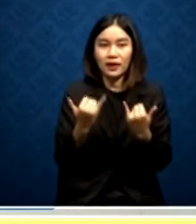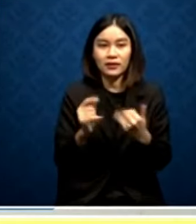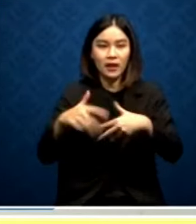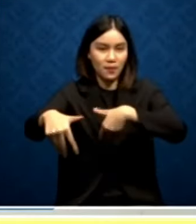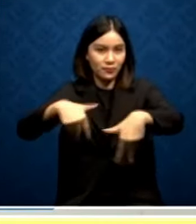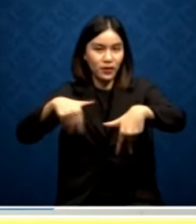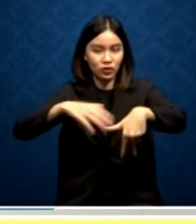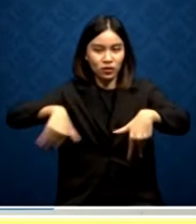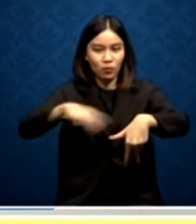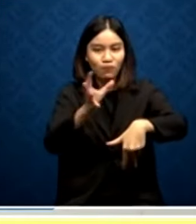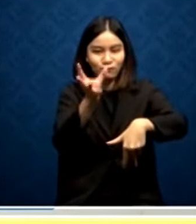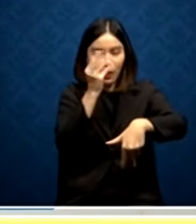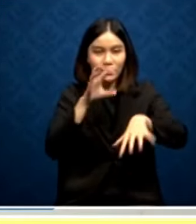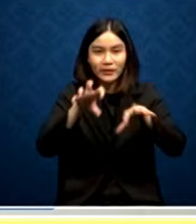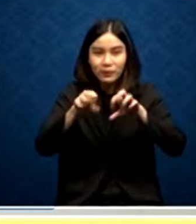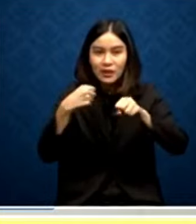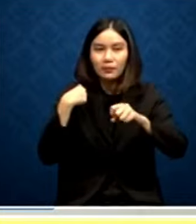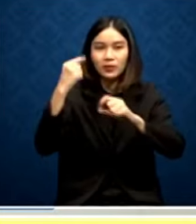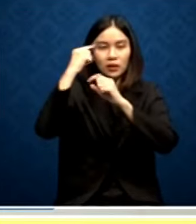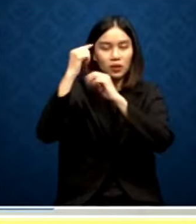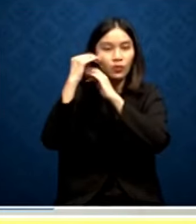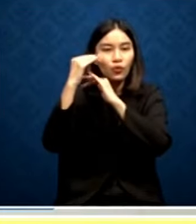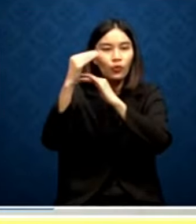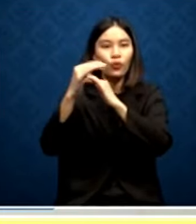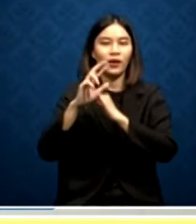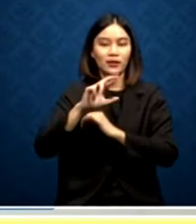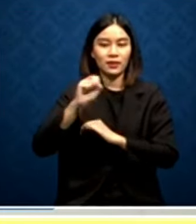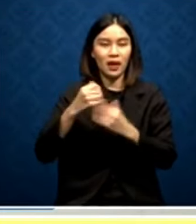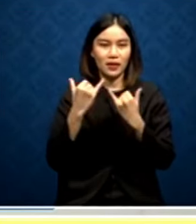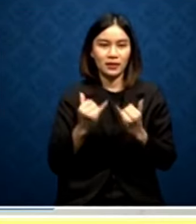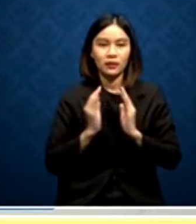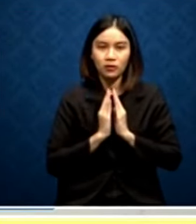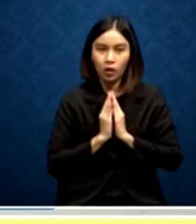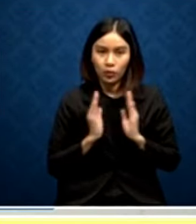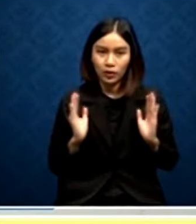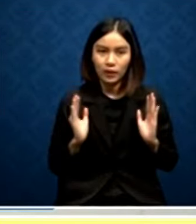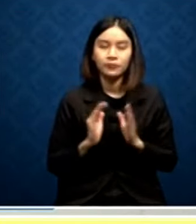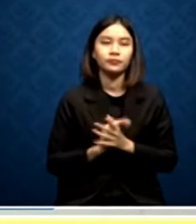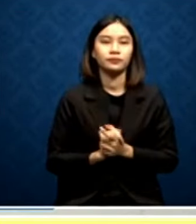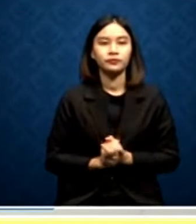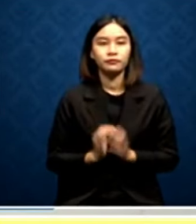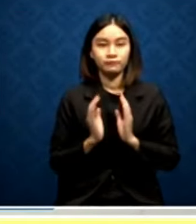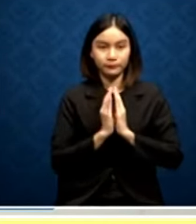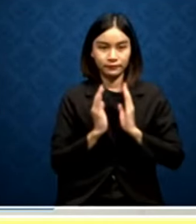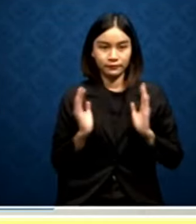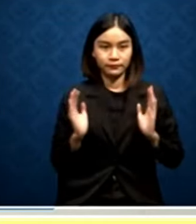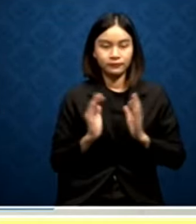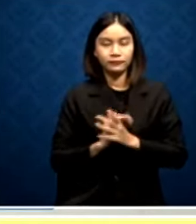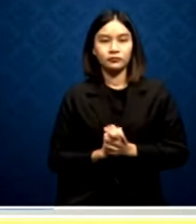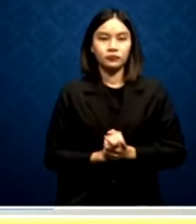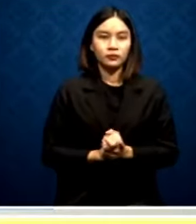มองอยู่ทั่วประเทศและคาดหวังจากสภาของเราครับขอกราบขอบคุณครับท่านประธานครับครับขอบคุณครับ